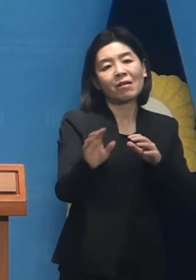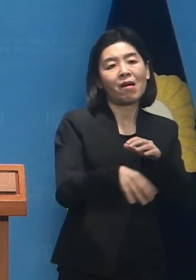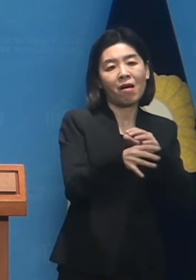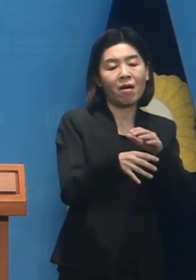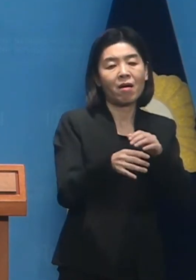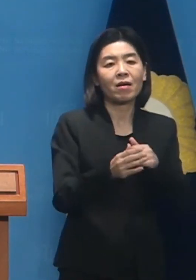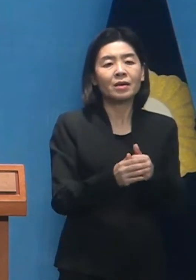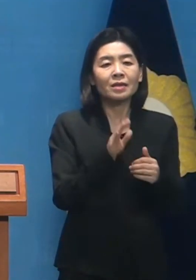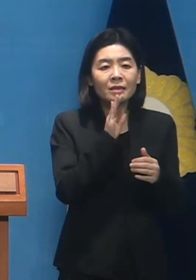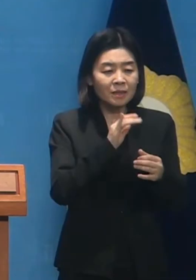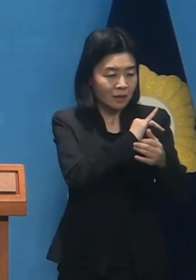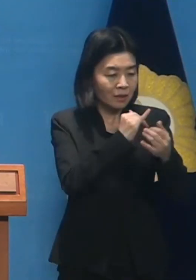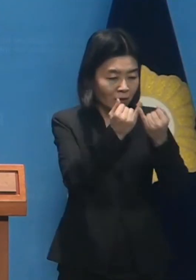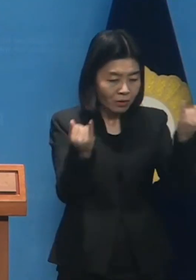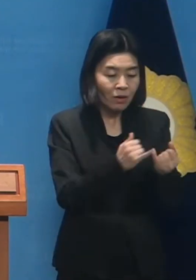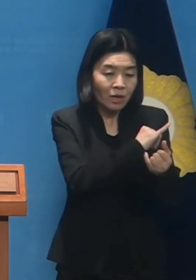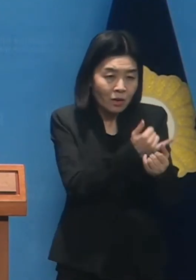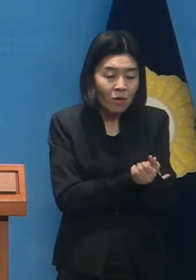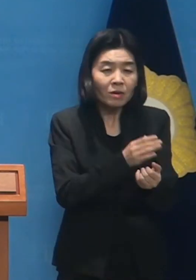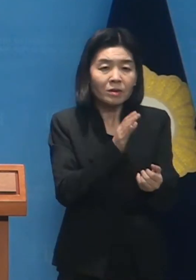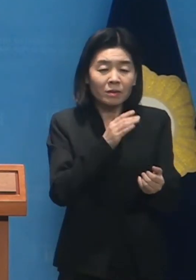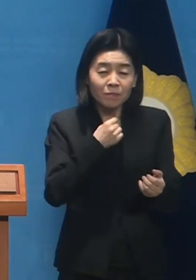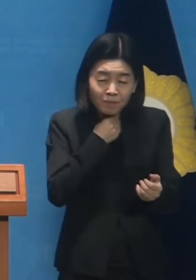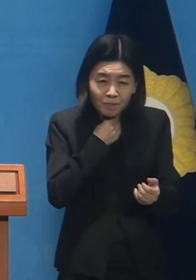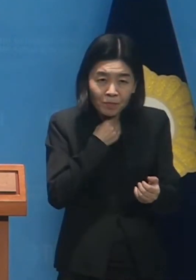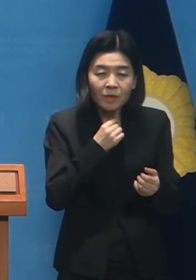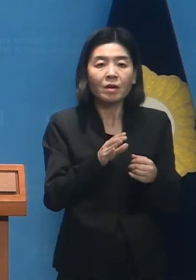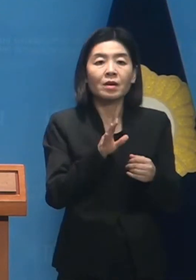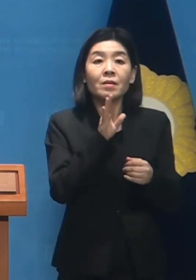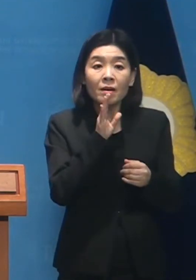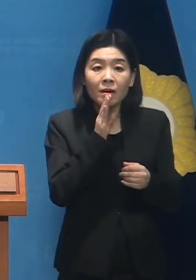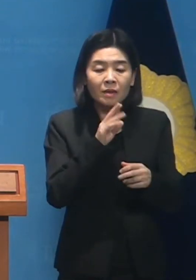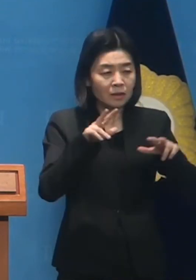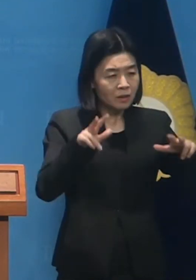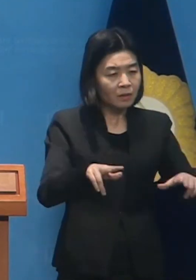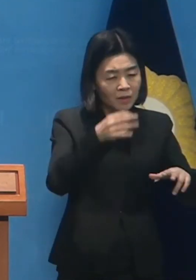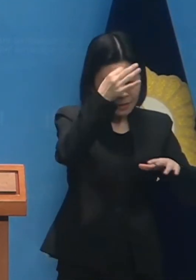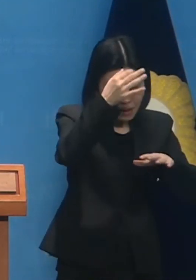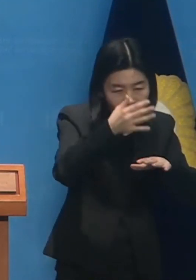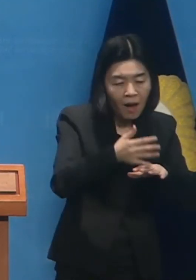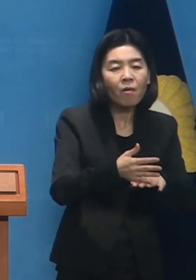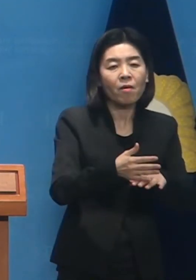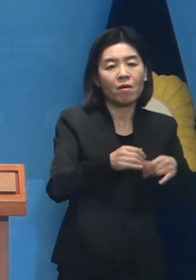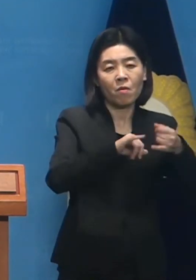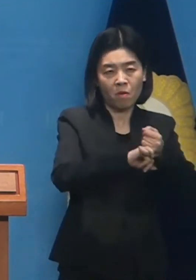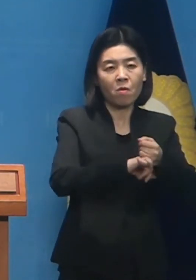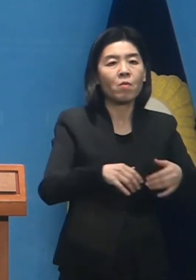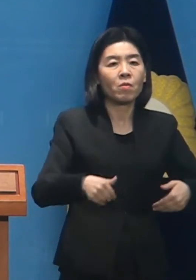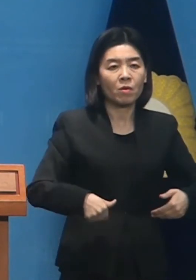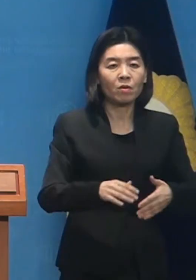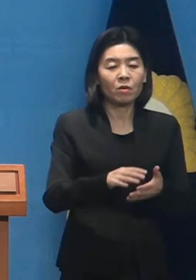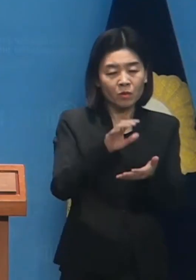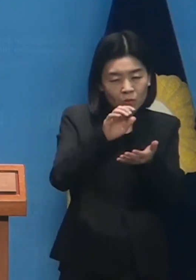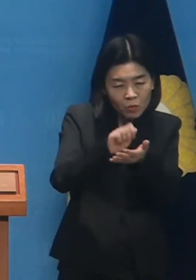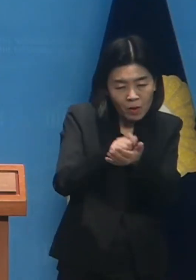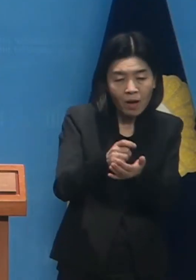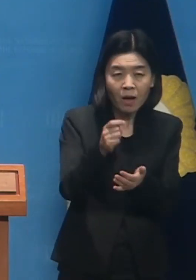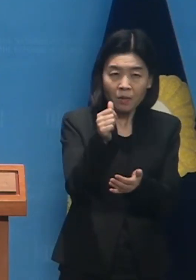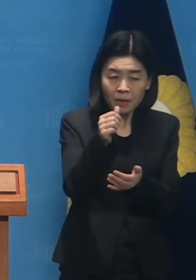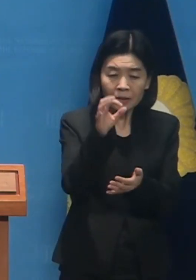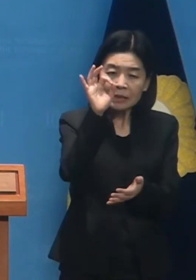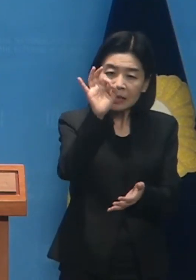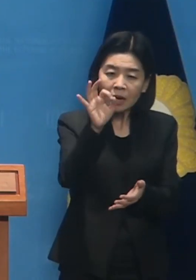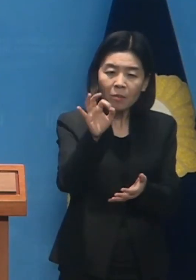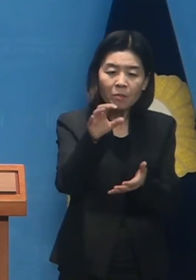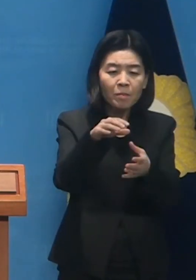진심으로 여성인권을 생각했다면 지금쯤 두 손 모아 사과하고 있었어야 합니다. 도박 자금의 출처도